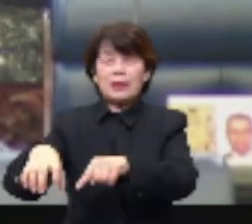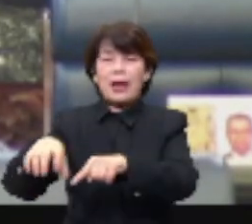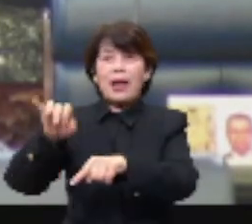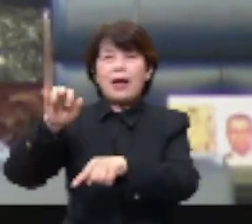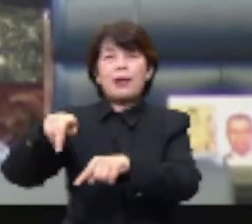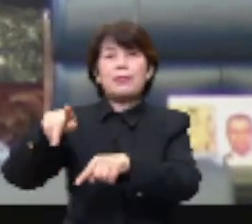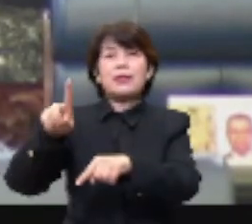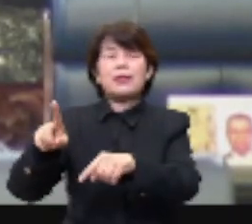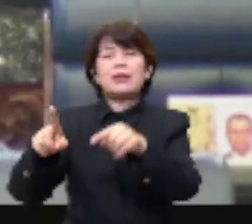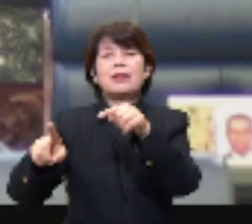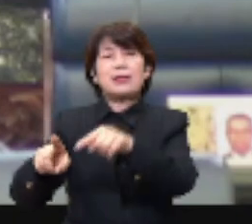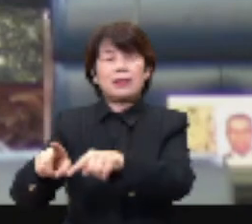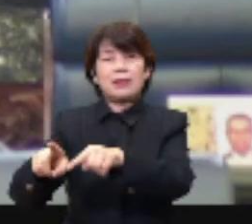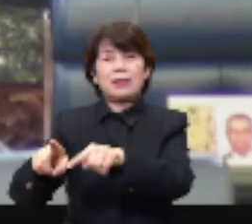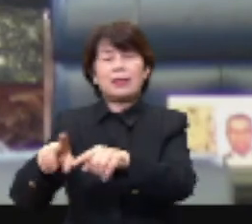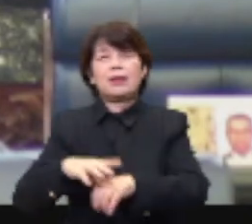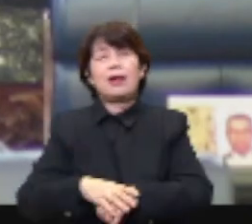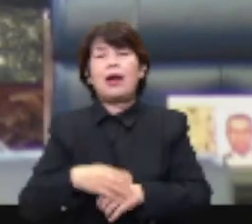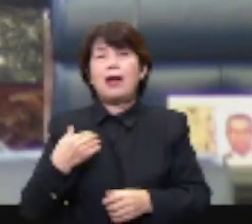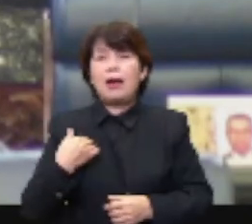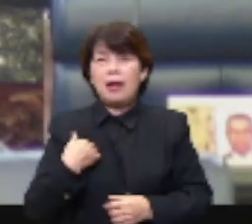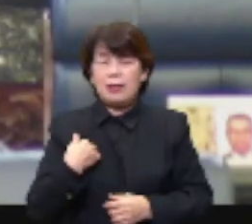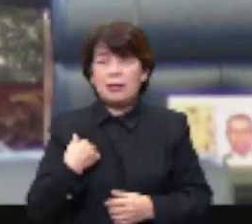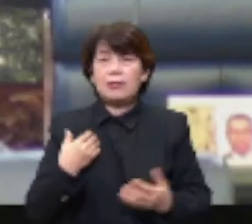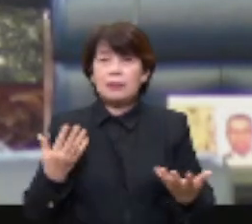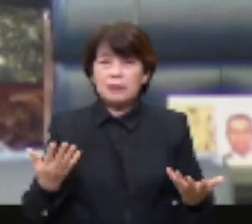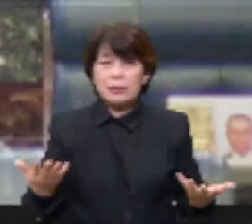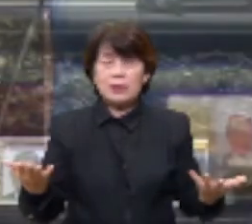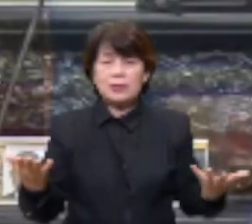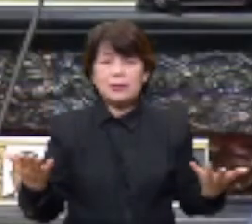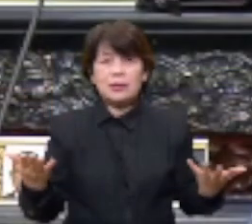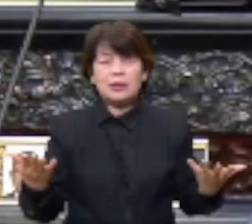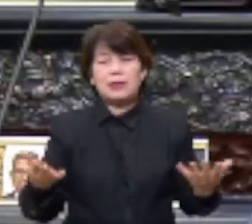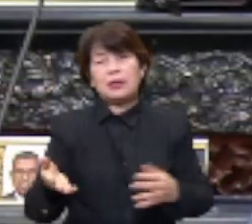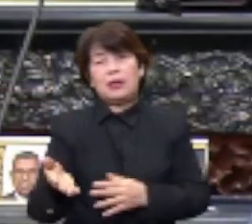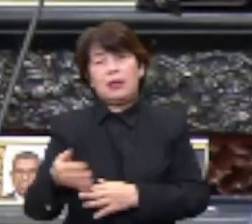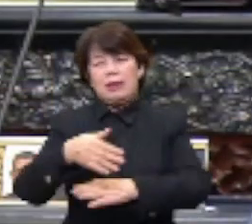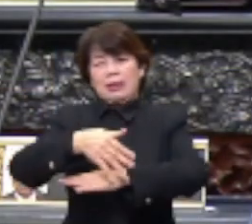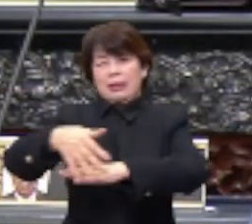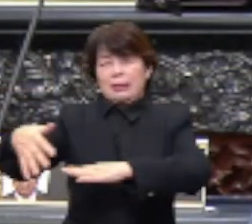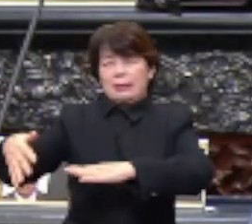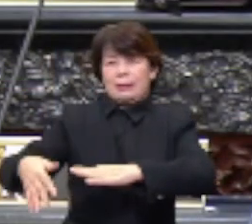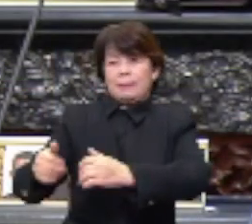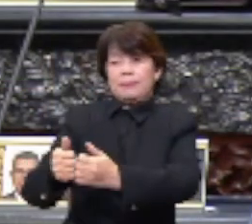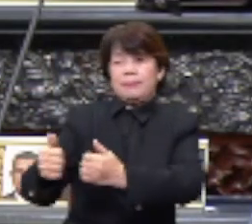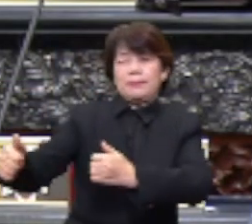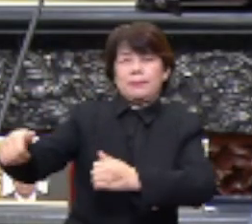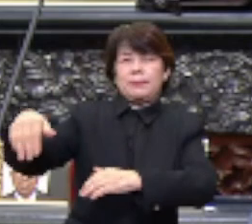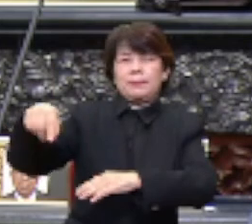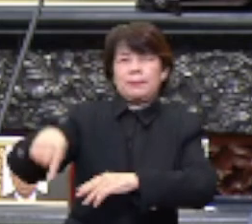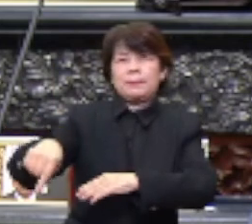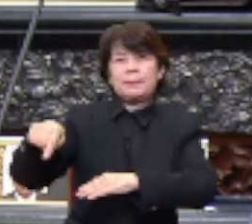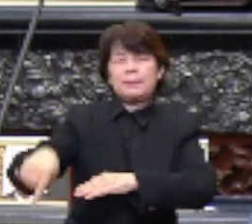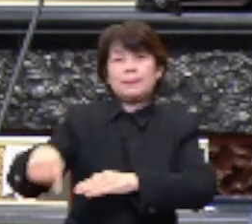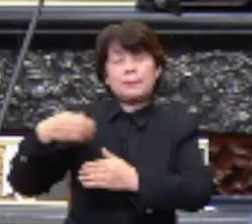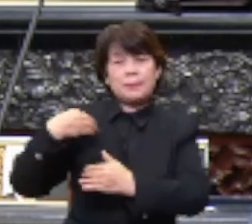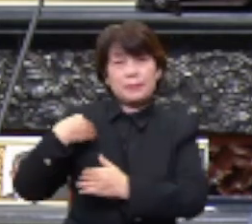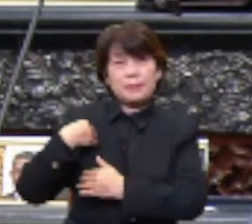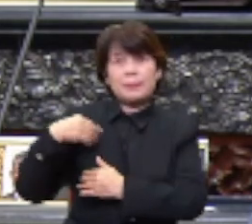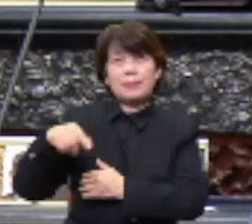IPD-IPD yang berada di tempat yang terpencil. Jadi soalan saya, adakah